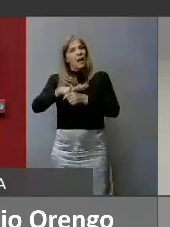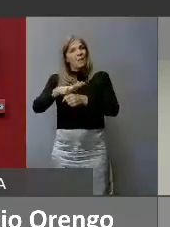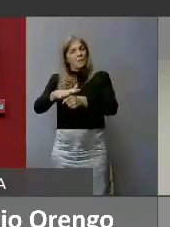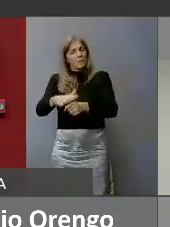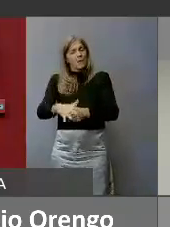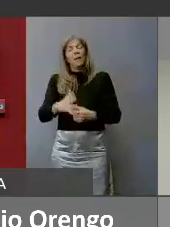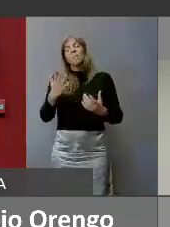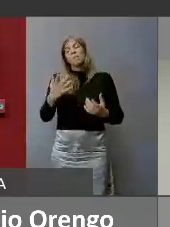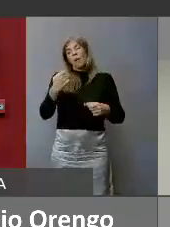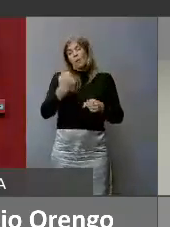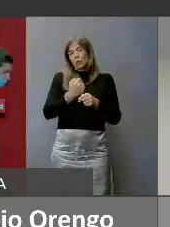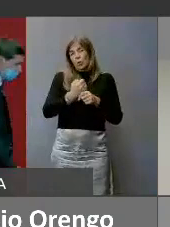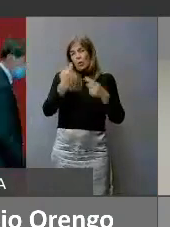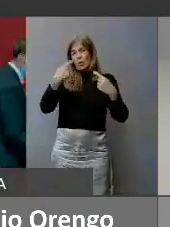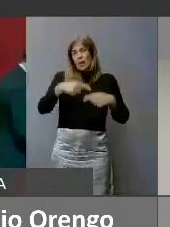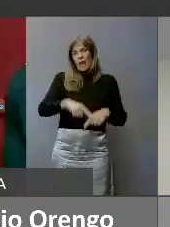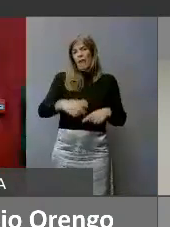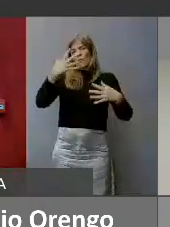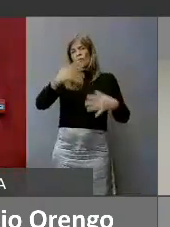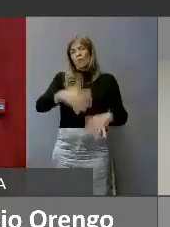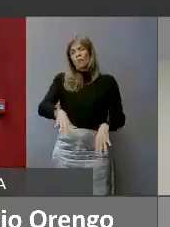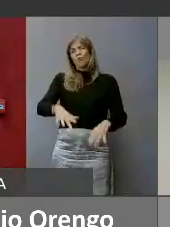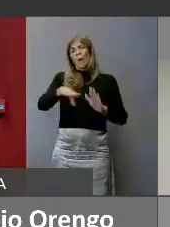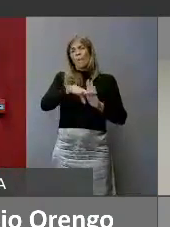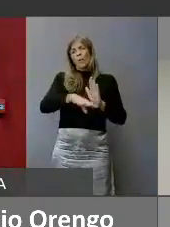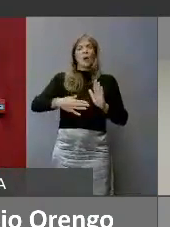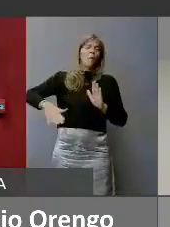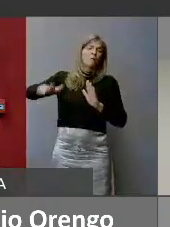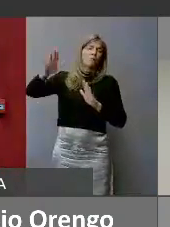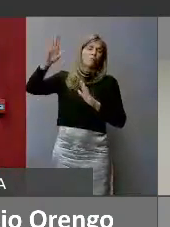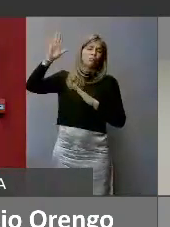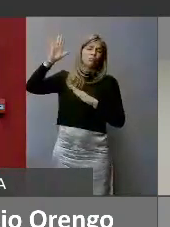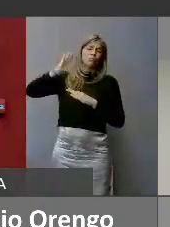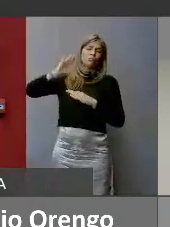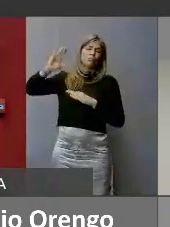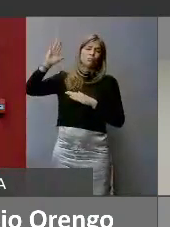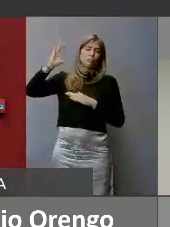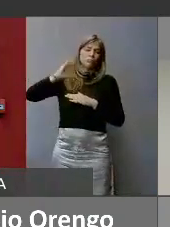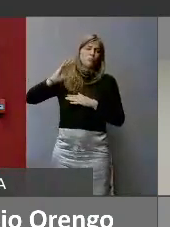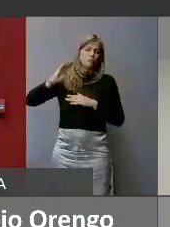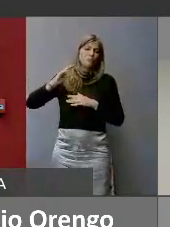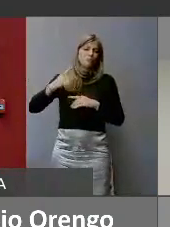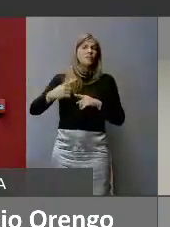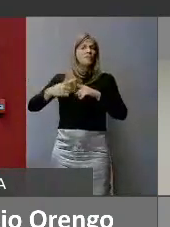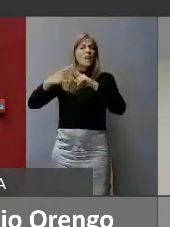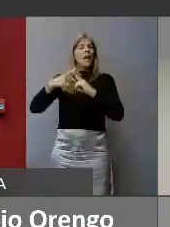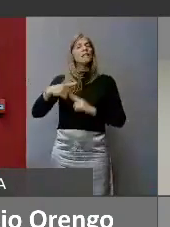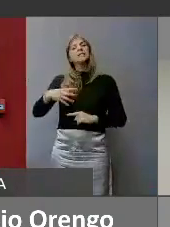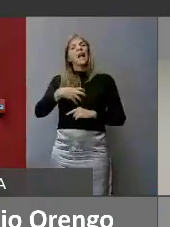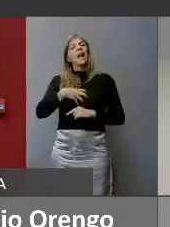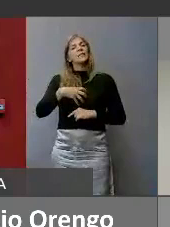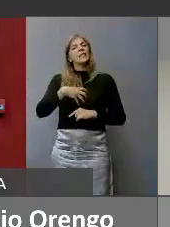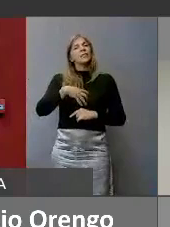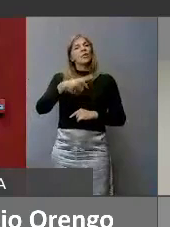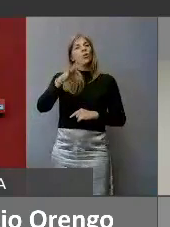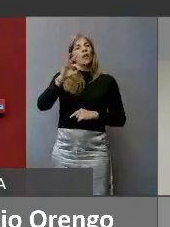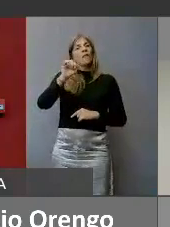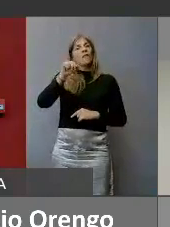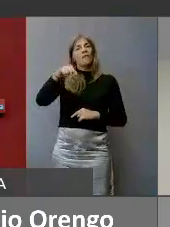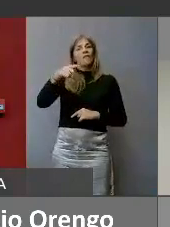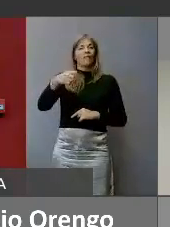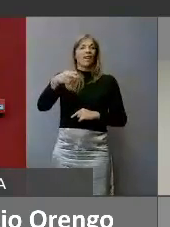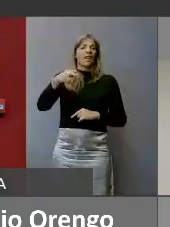parte da lontano iniziata anche dal collega nell'assessore dall'assessore fan della che si è occupato anche del tema della riqualificazione